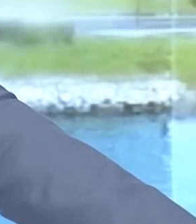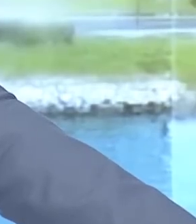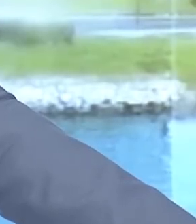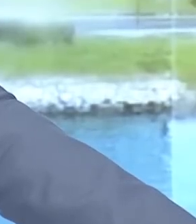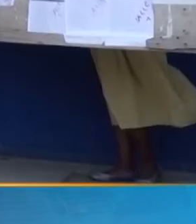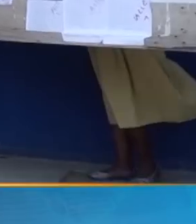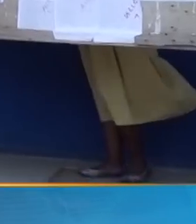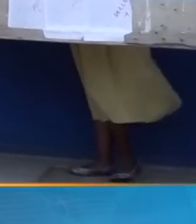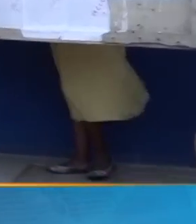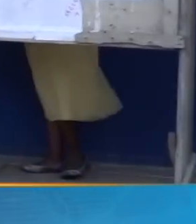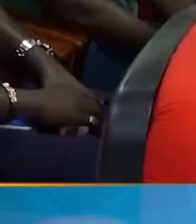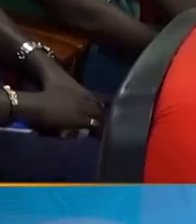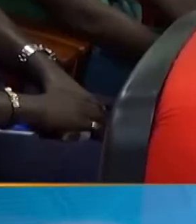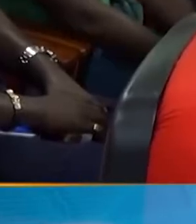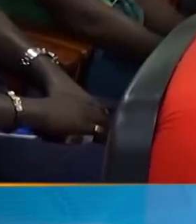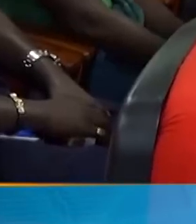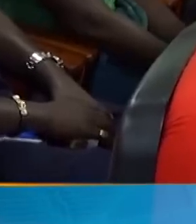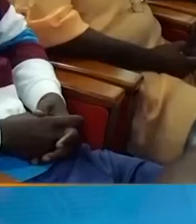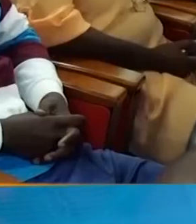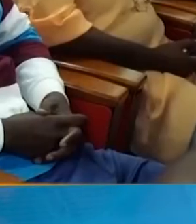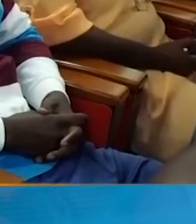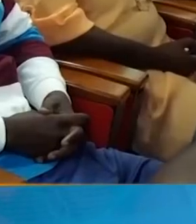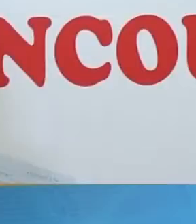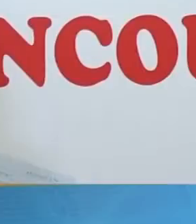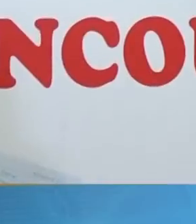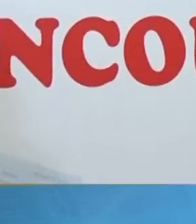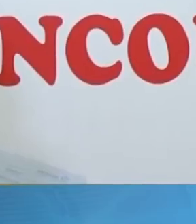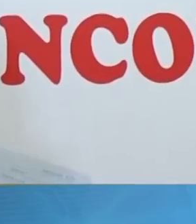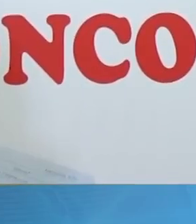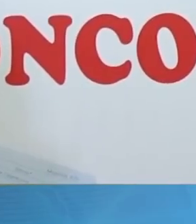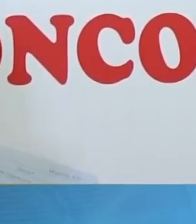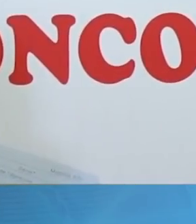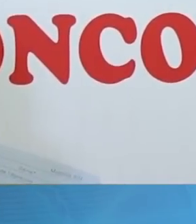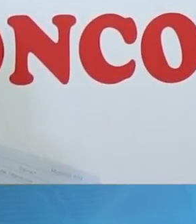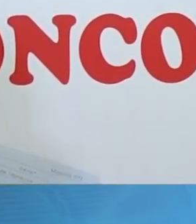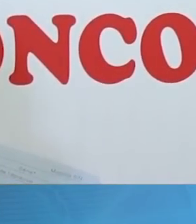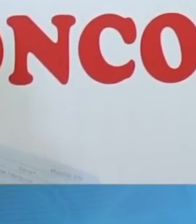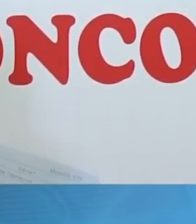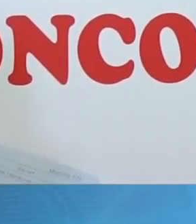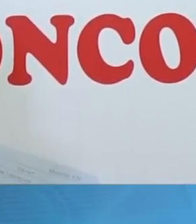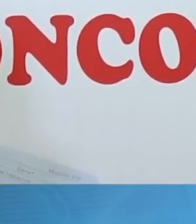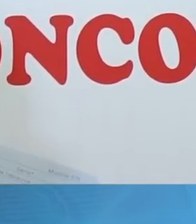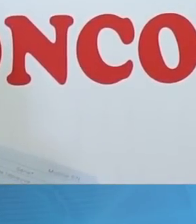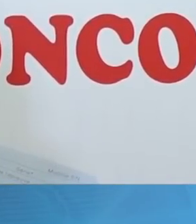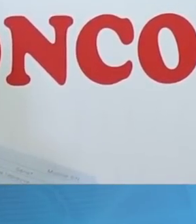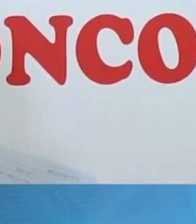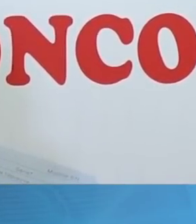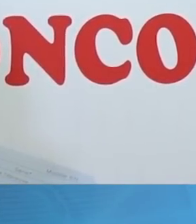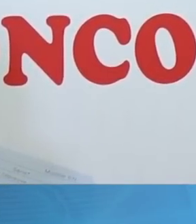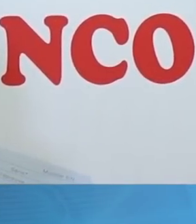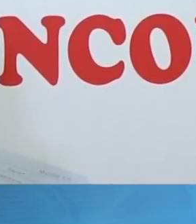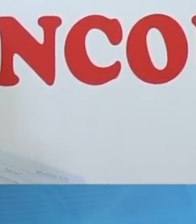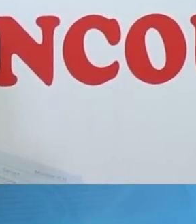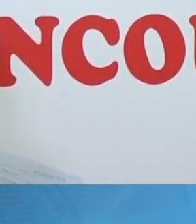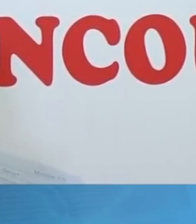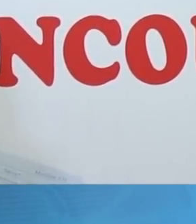Les résultats du baccalauréat session 2023 sont connus depuis ce lundi 24 juillet. Et sur l'ensemble du territoire